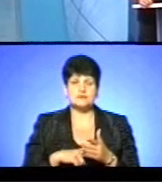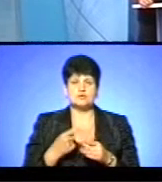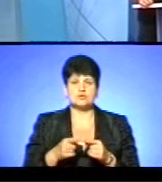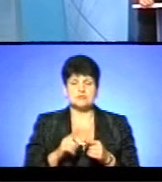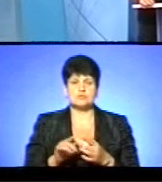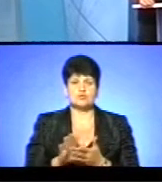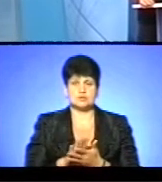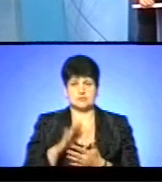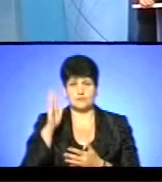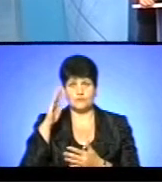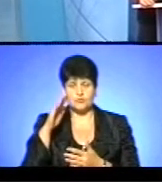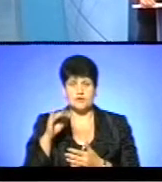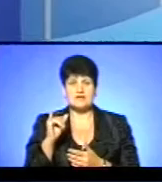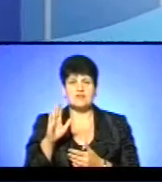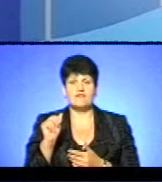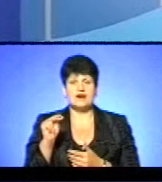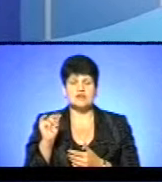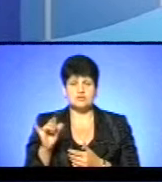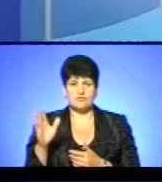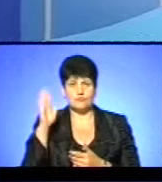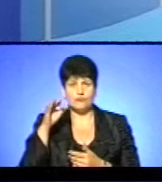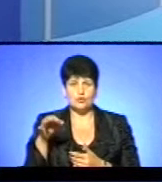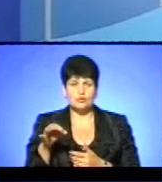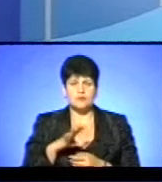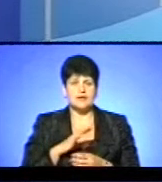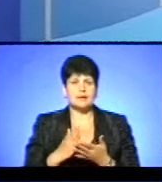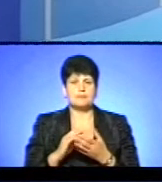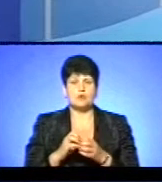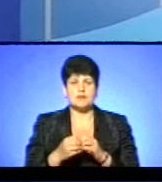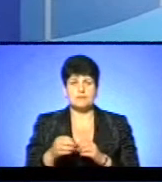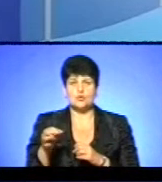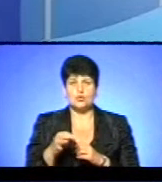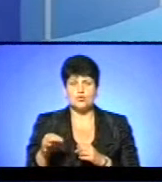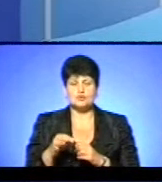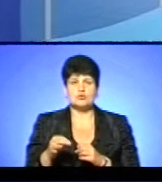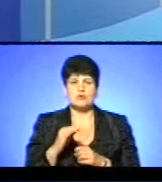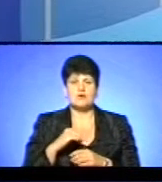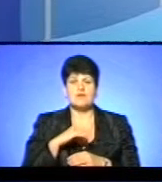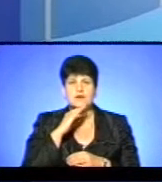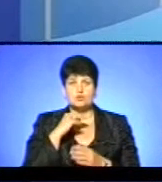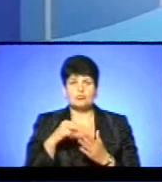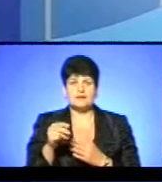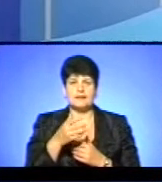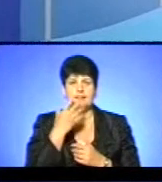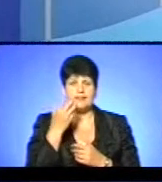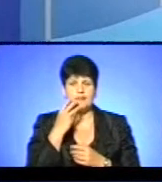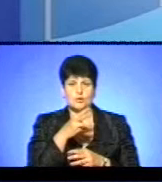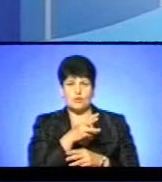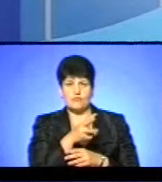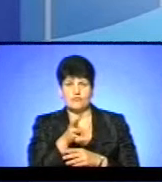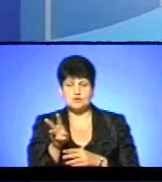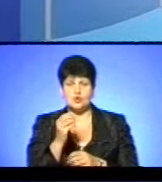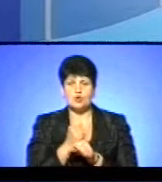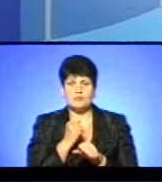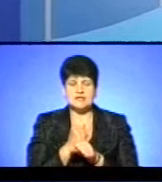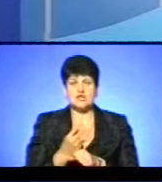водойму. Дівачівська водойма, вона є проблемна. Якщо порівняти з Тернопільським озером, то озеро достатньо купити тепловізор і час від часу робити чергування,